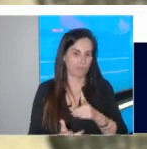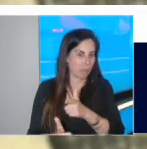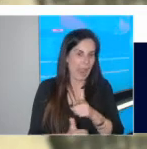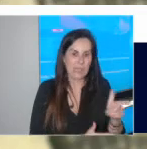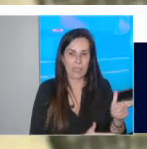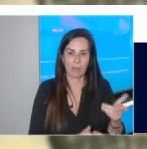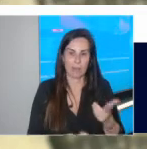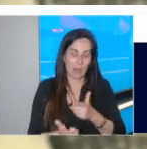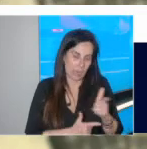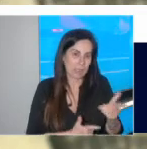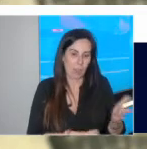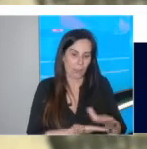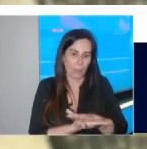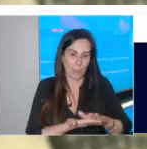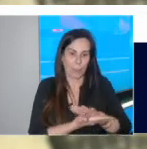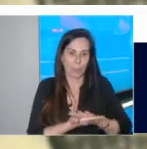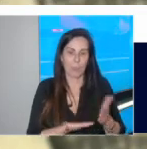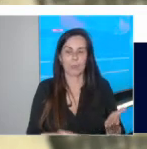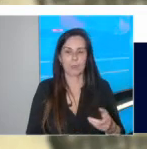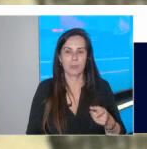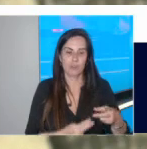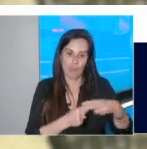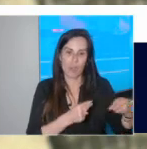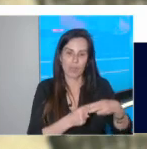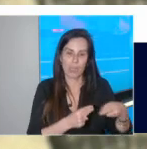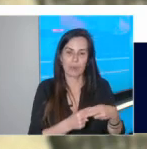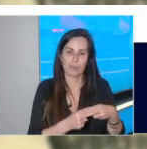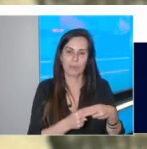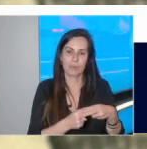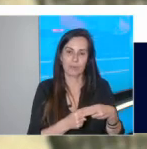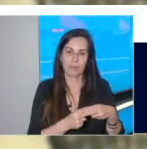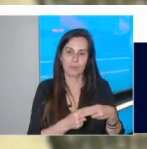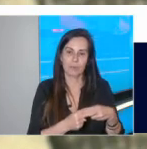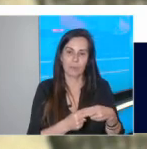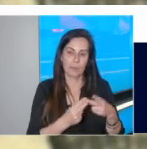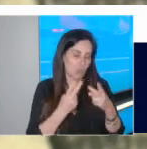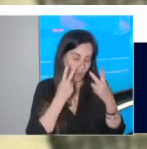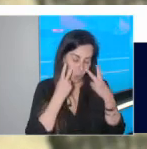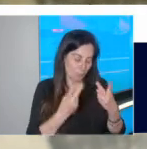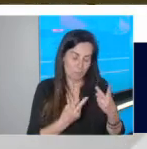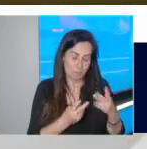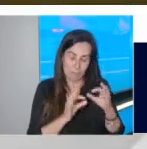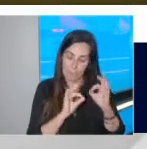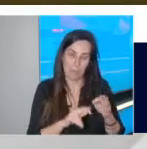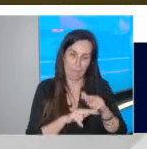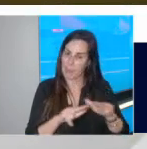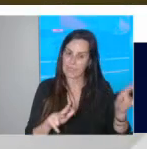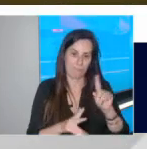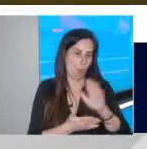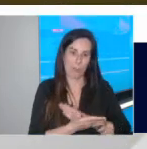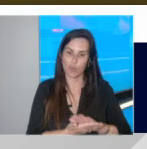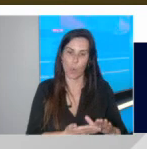רצח, רצח של השכנה, שכנים שהם רואים אותם במצב מאוד מאוד לא